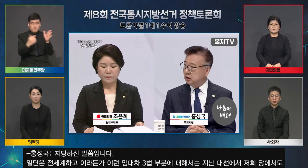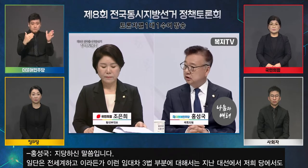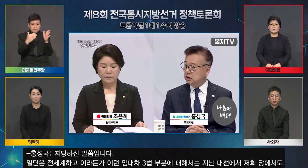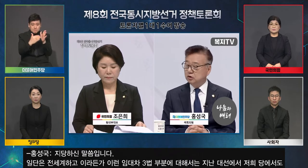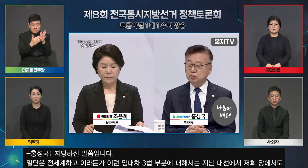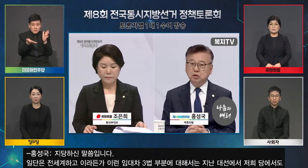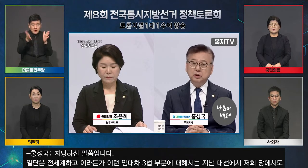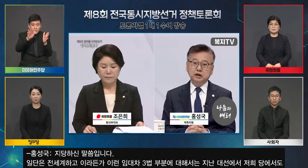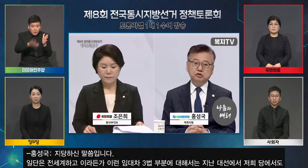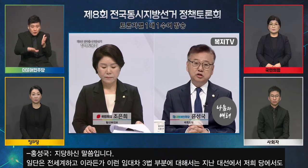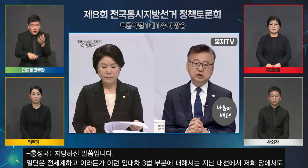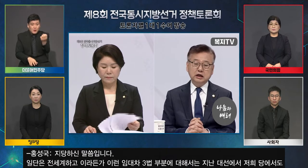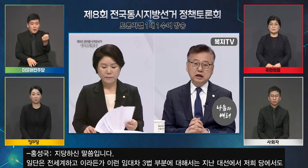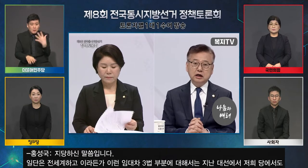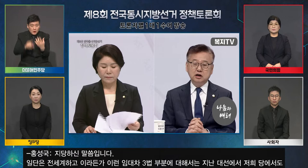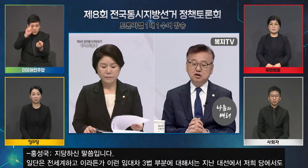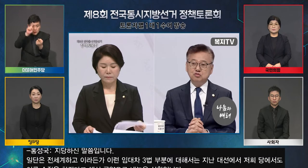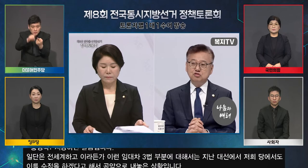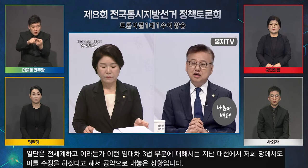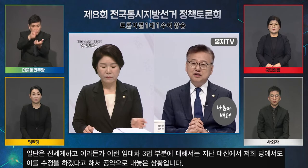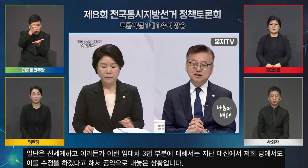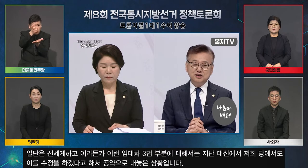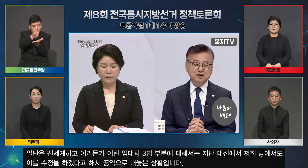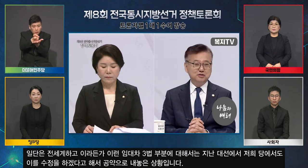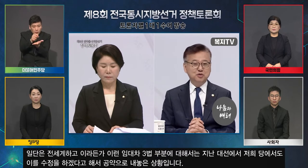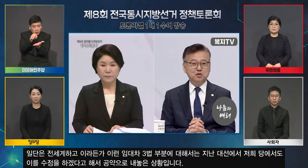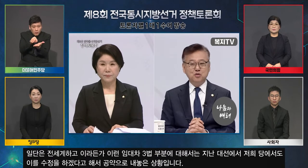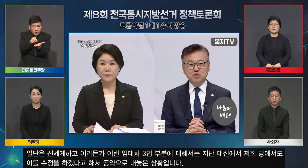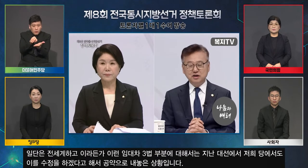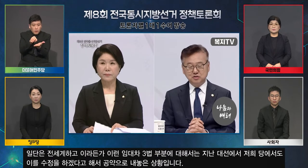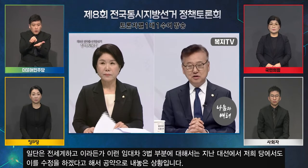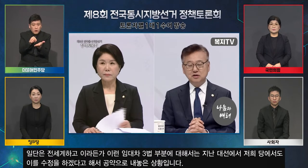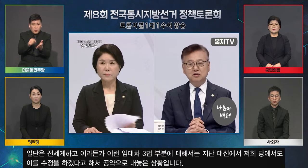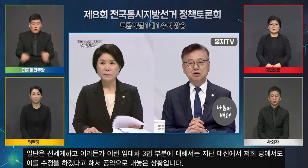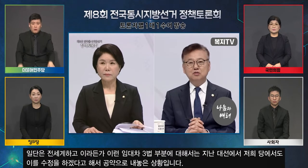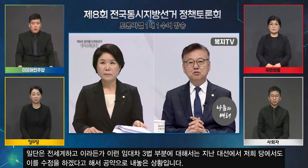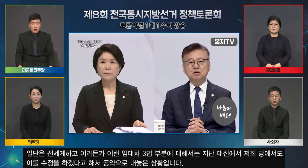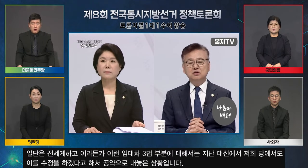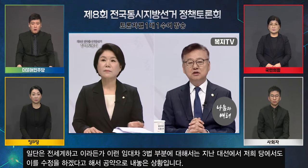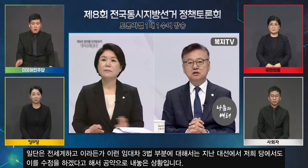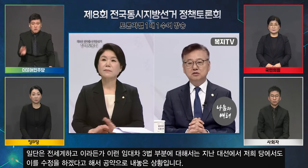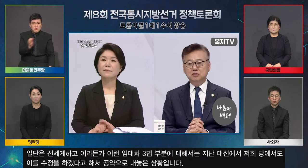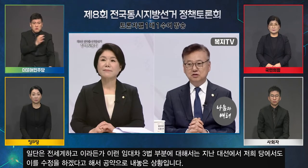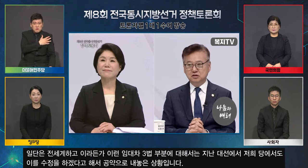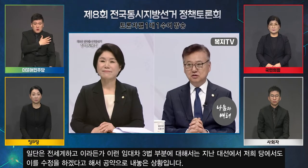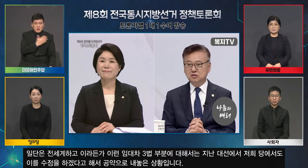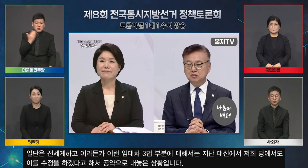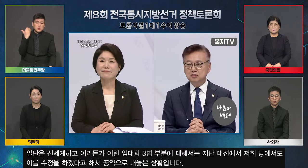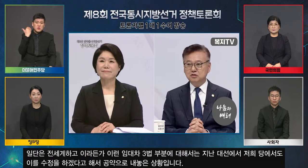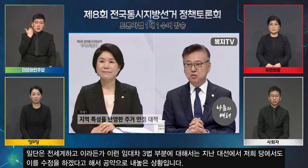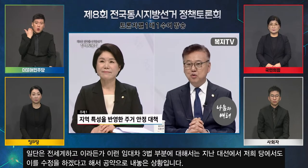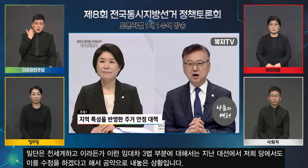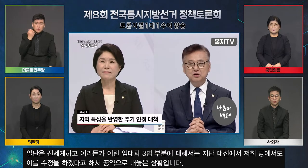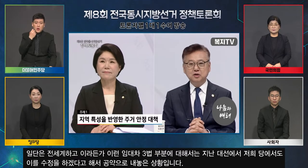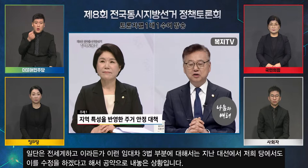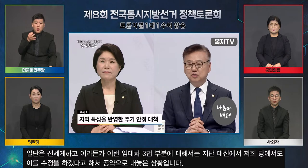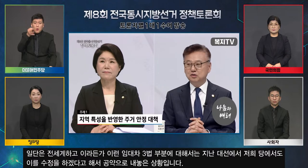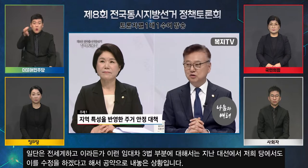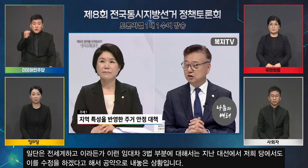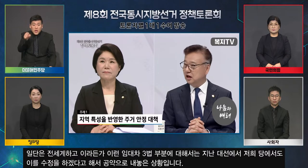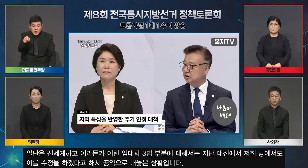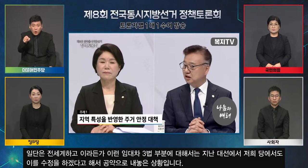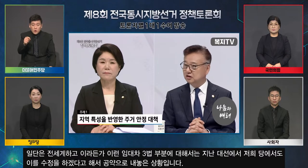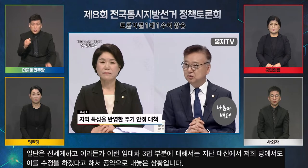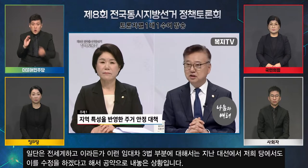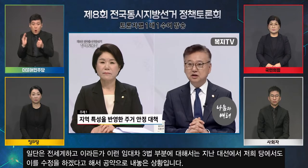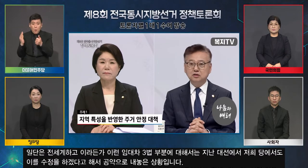말씀하신 대로 법안의 취지가 부자들이 고가 전세 들어가고 월세 내는 것 이런 것을 보호하고자 하는